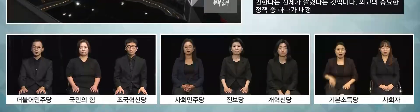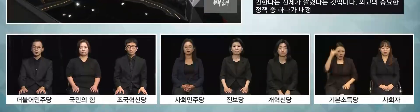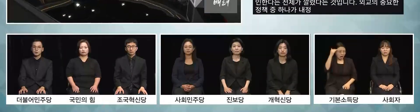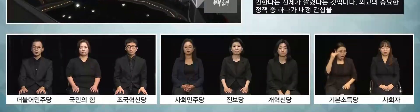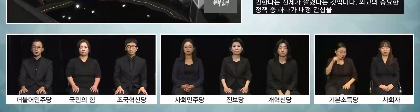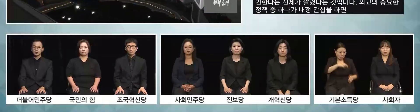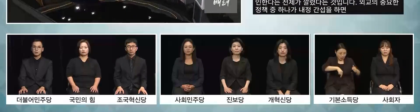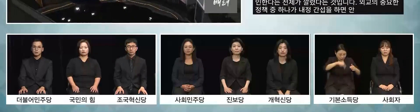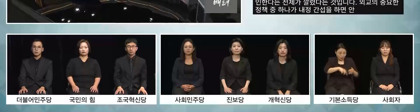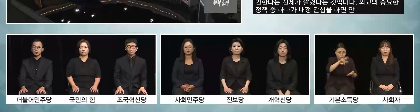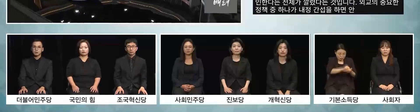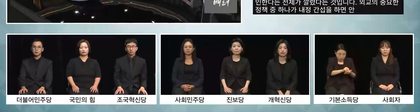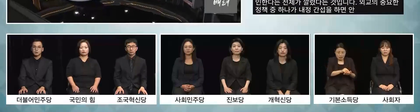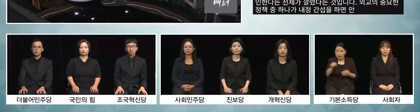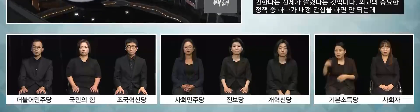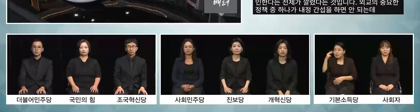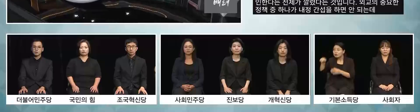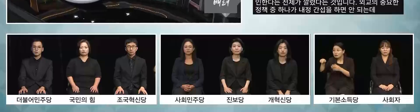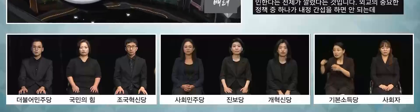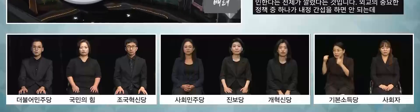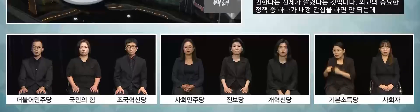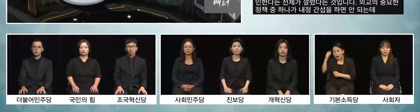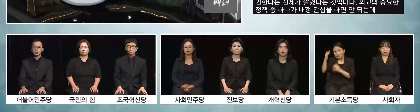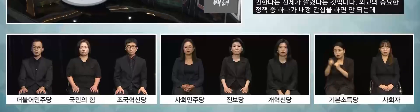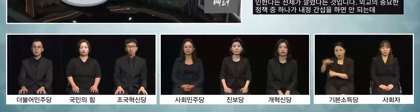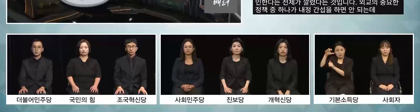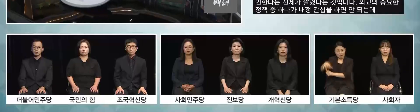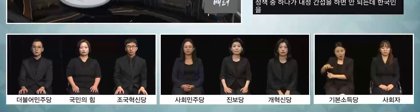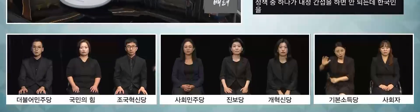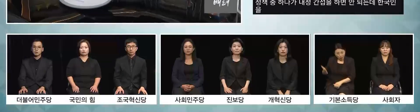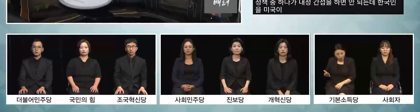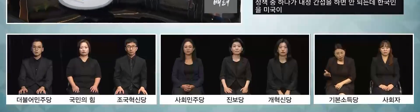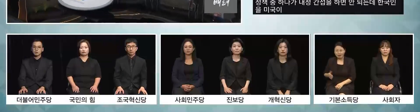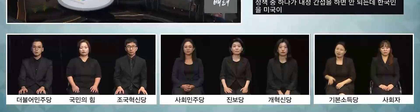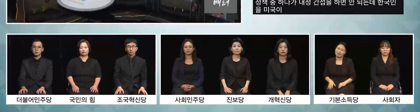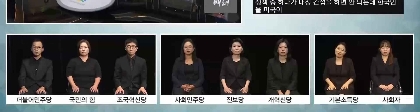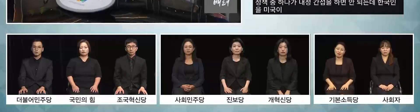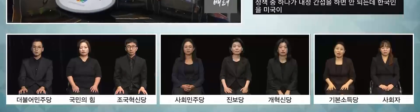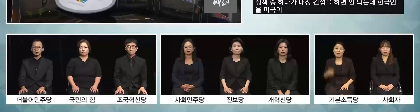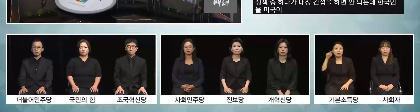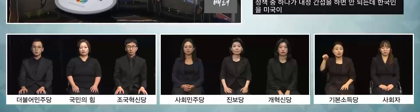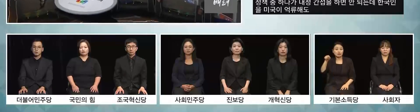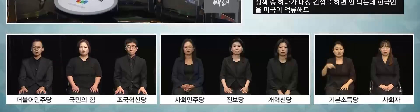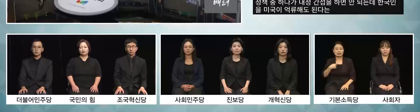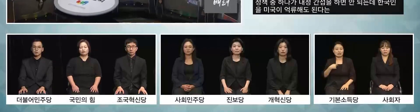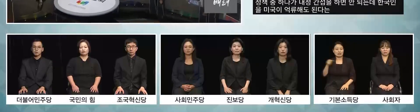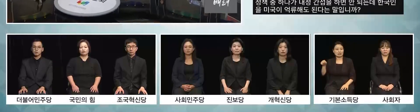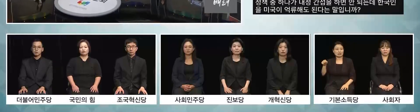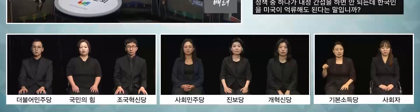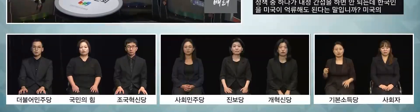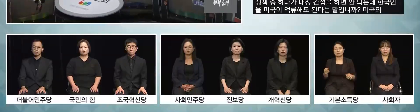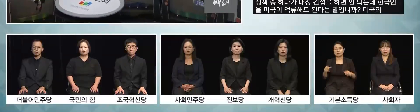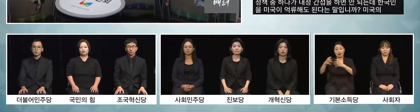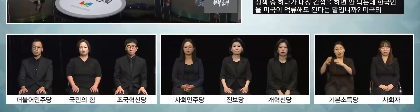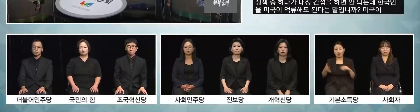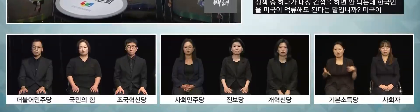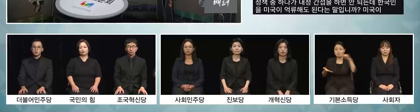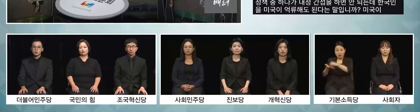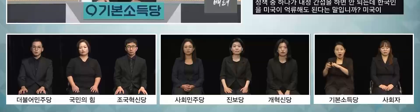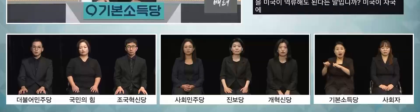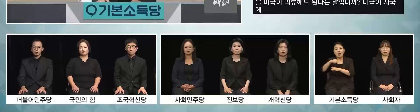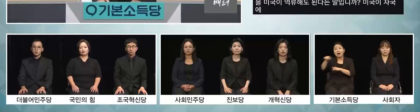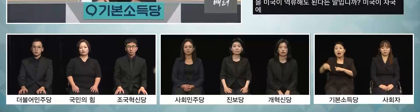미국에 입국한 한국인을 미국이 억류해도 된다는 말입니까? 미국이 자국에 입국한 동맹국의